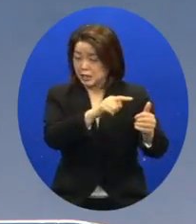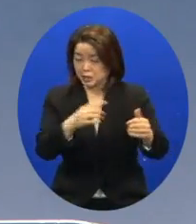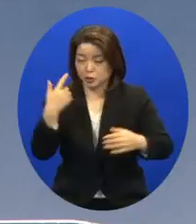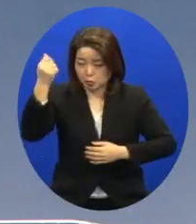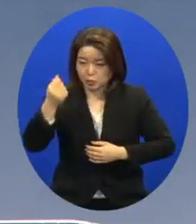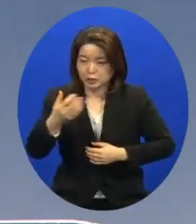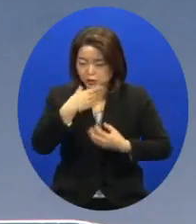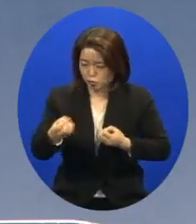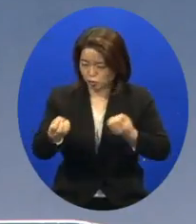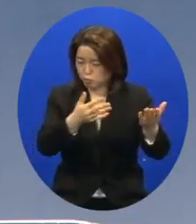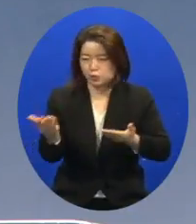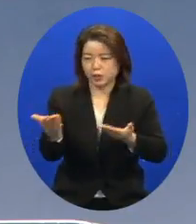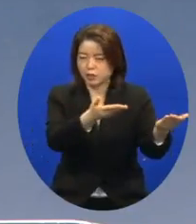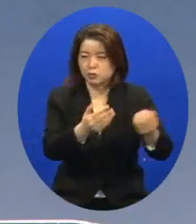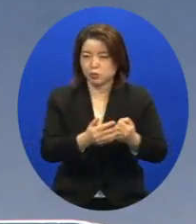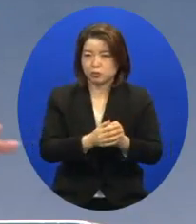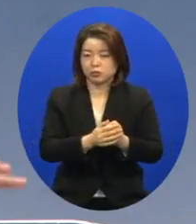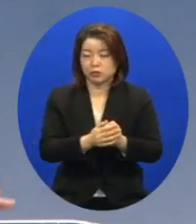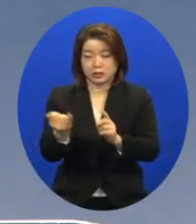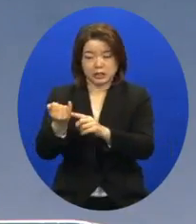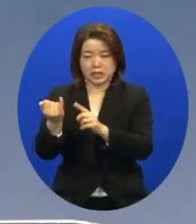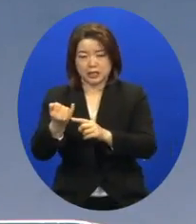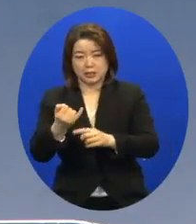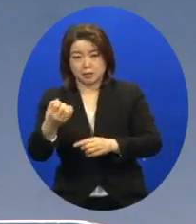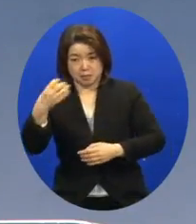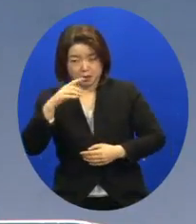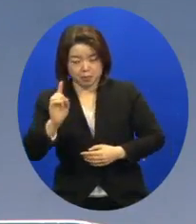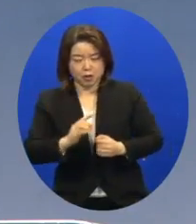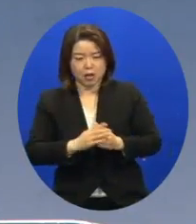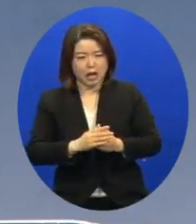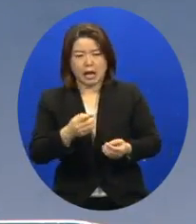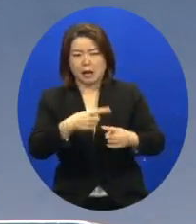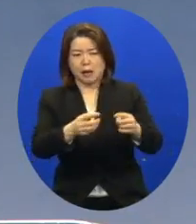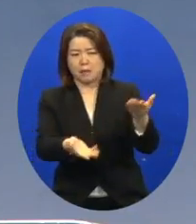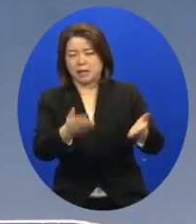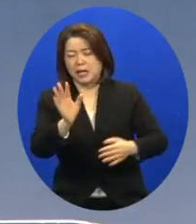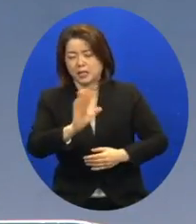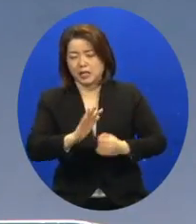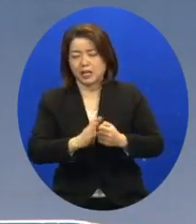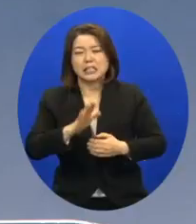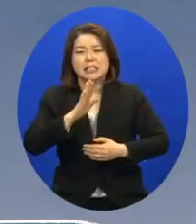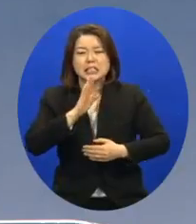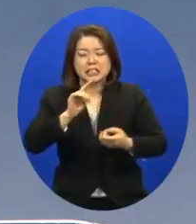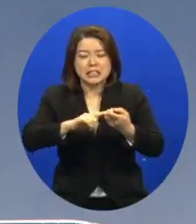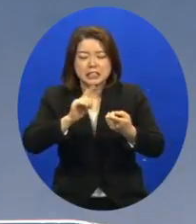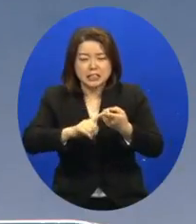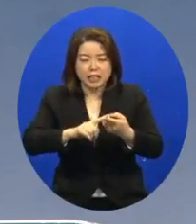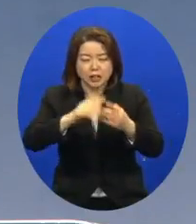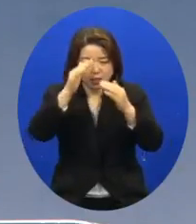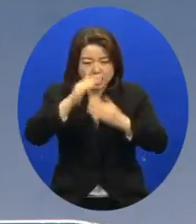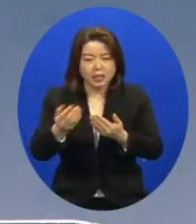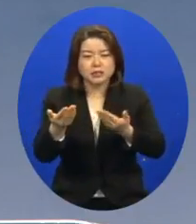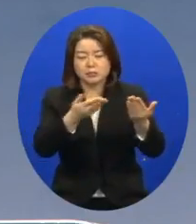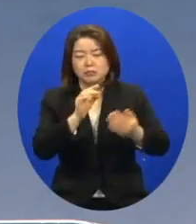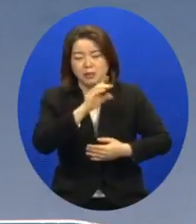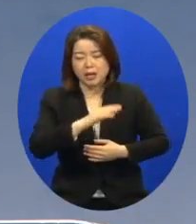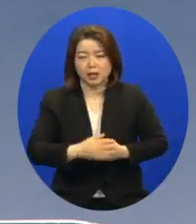축복하소서 예요 그랬더니 아내가 판단하는 건 아니에요 있는 그대로 사실을 말한 것 뿐이에요 했습니다